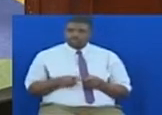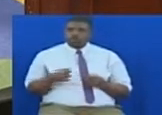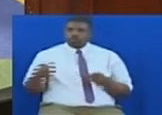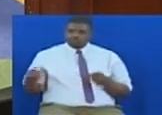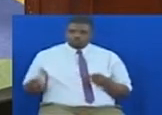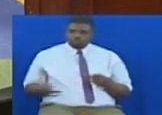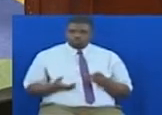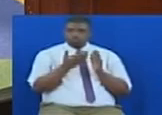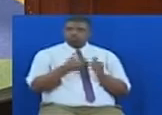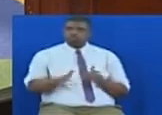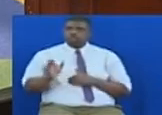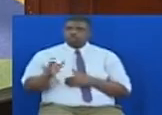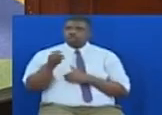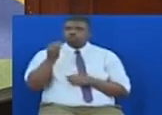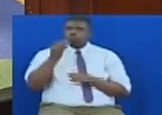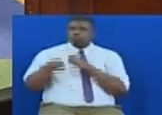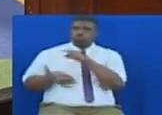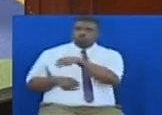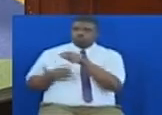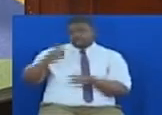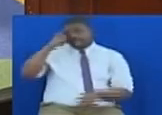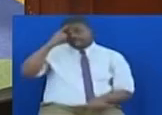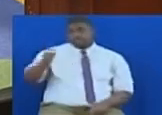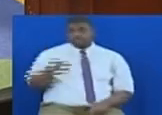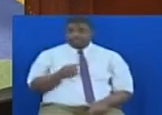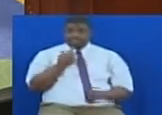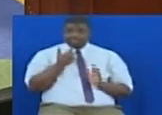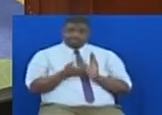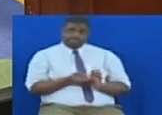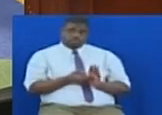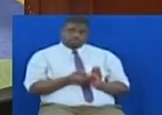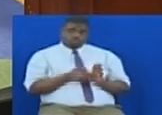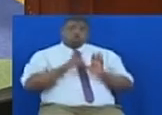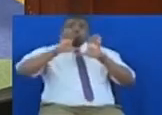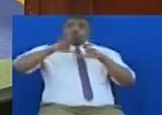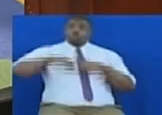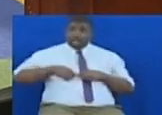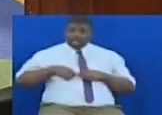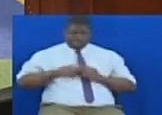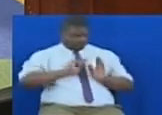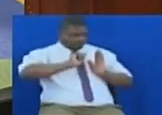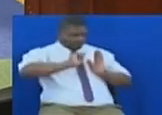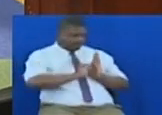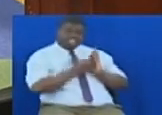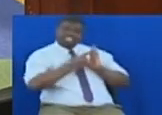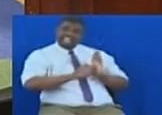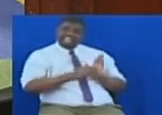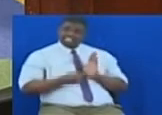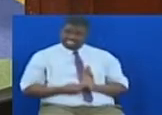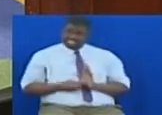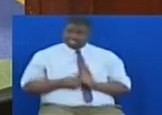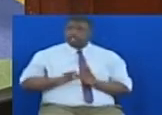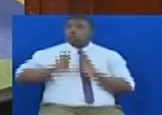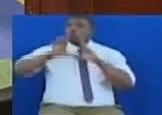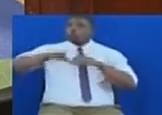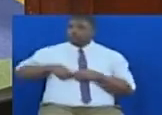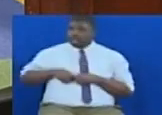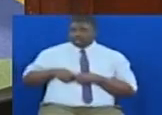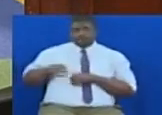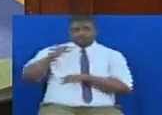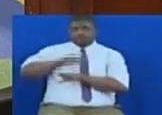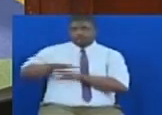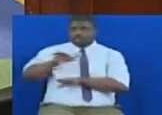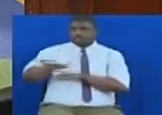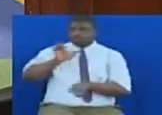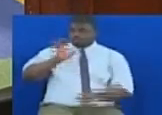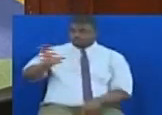ugonjwa, na mimi naamini kama tutakubali masharti, kama tutakubali maelekezo